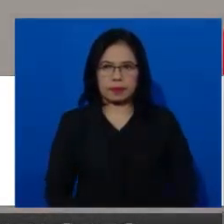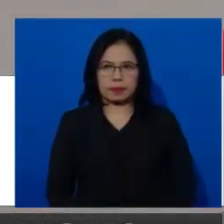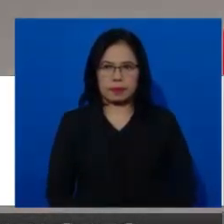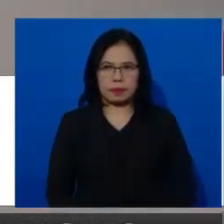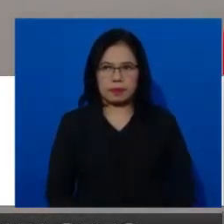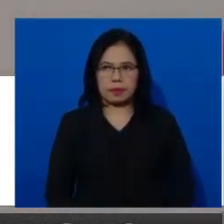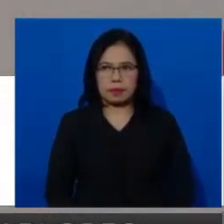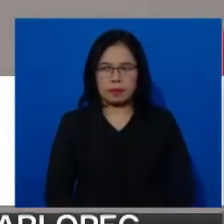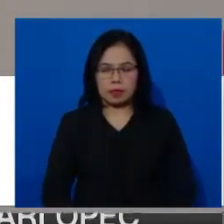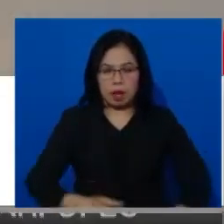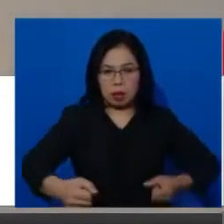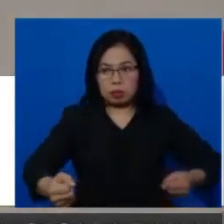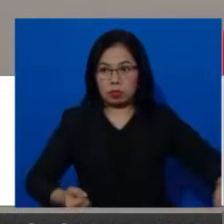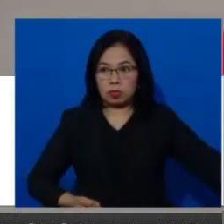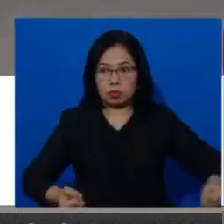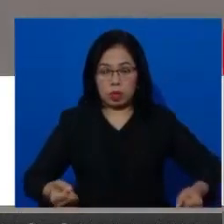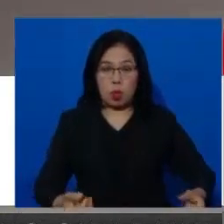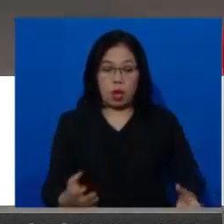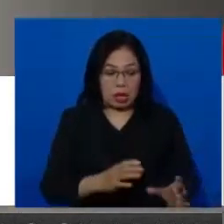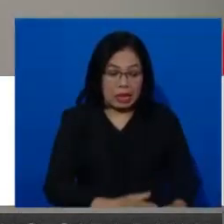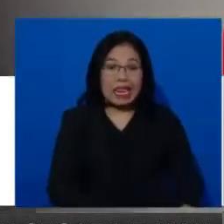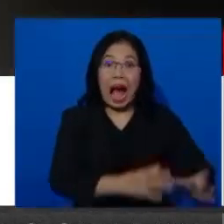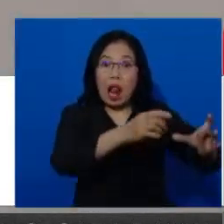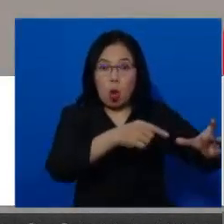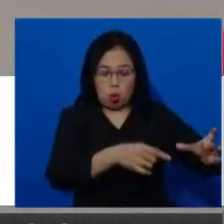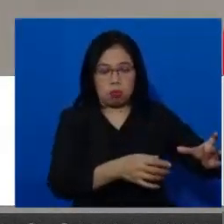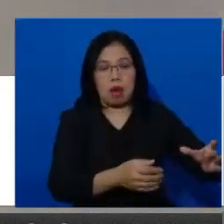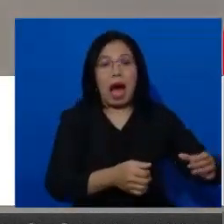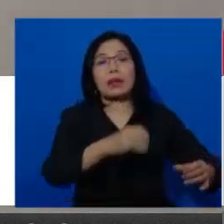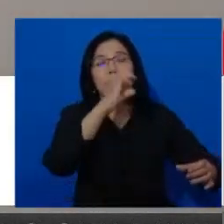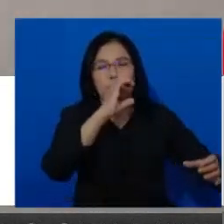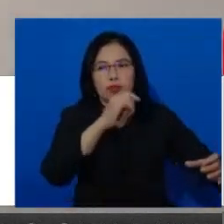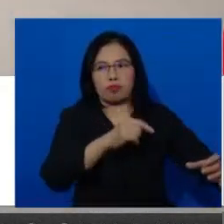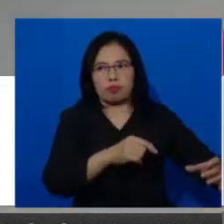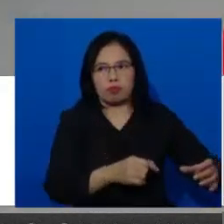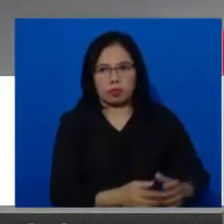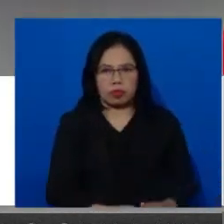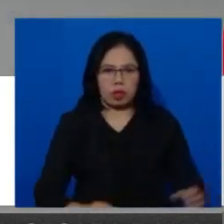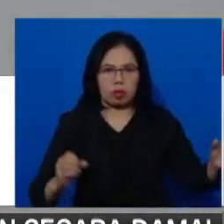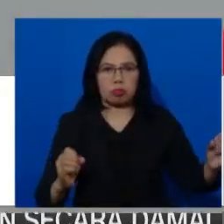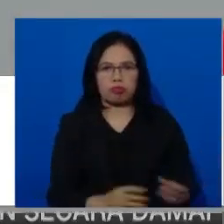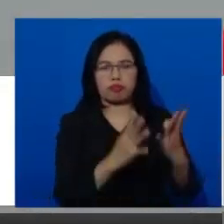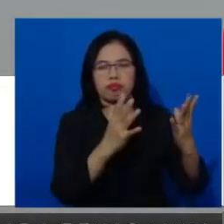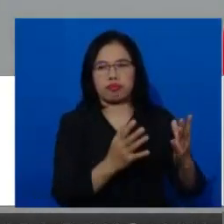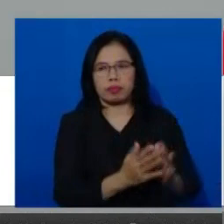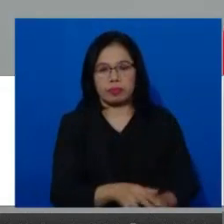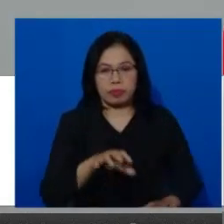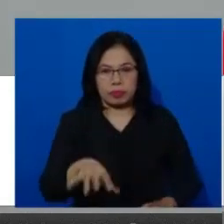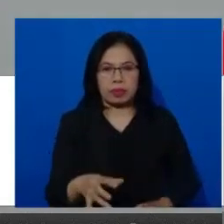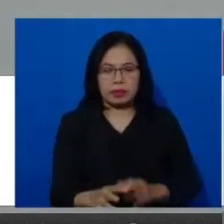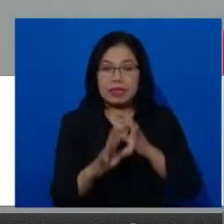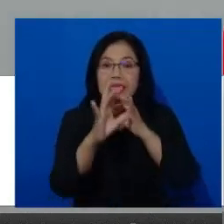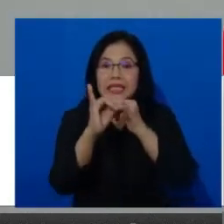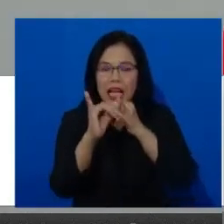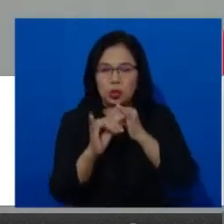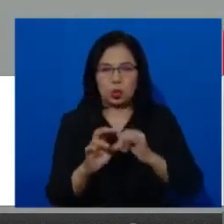Truk bermuatan galon air mineral kosong menabrak sejumlah kendaraan dan rumah di Jalan Raya Cianjur Sukabumi, Cianjur, Jawa Barat pada Kamis siang.